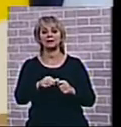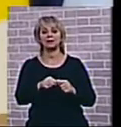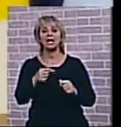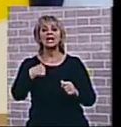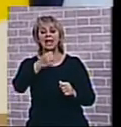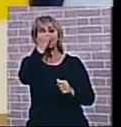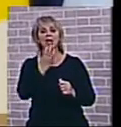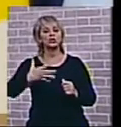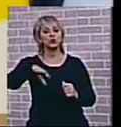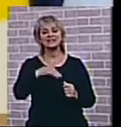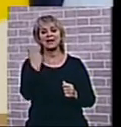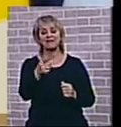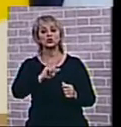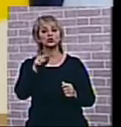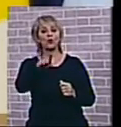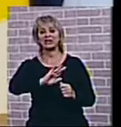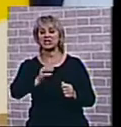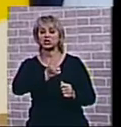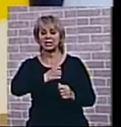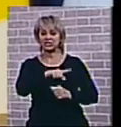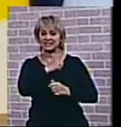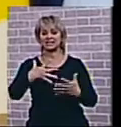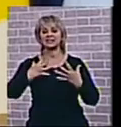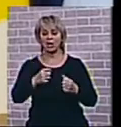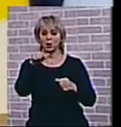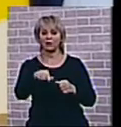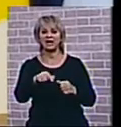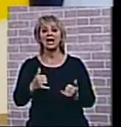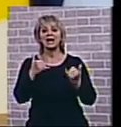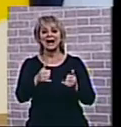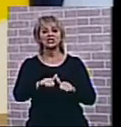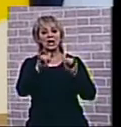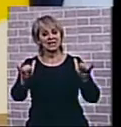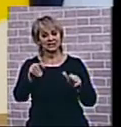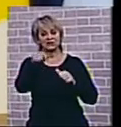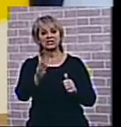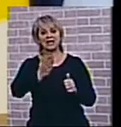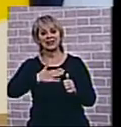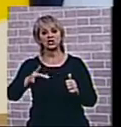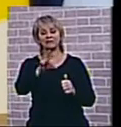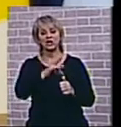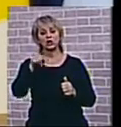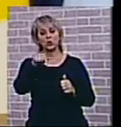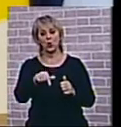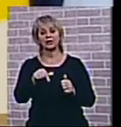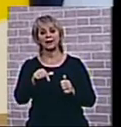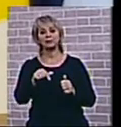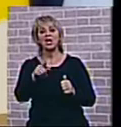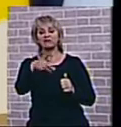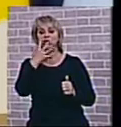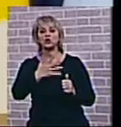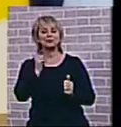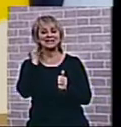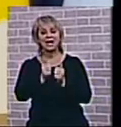Я благодарю всех вас, что вы не жалеете сил, здоровья ради развития нашего региона. Вы